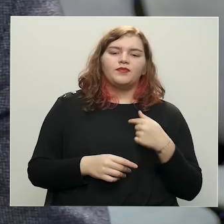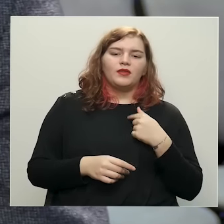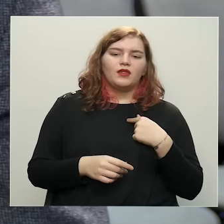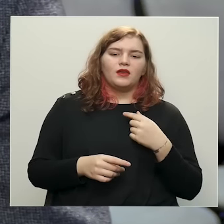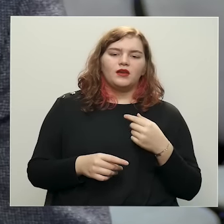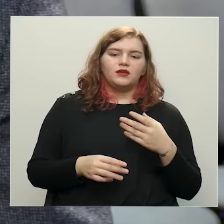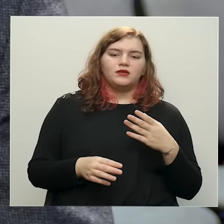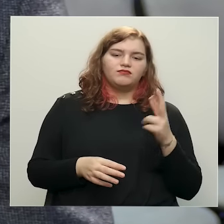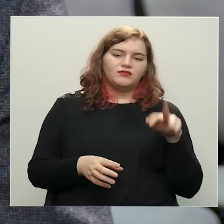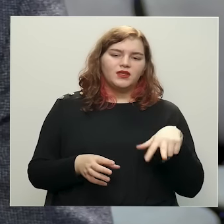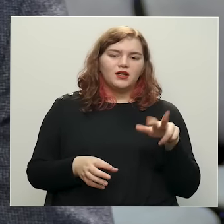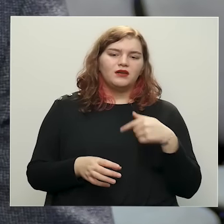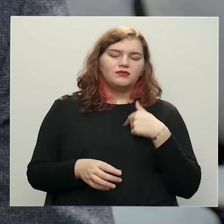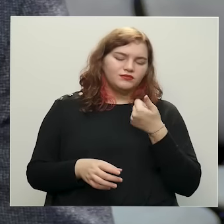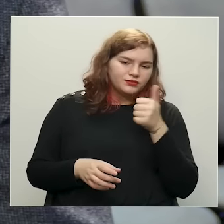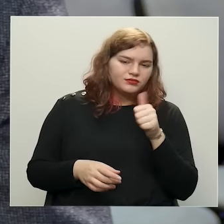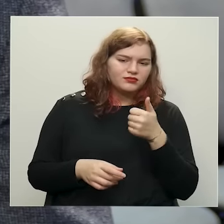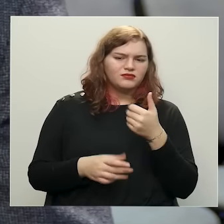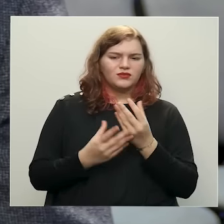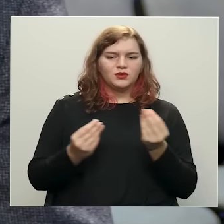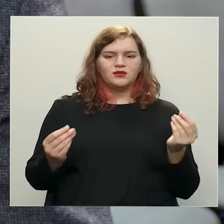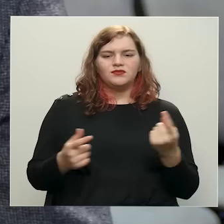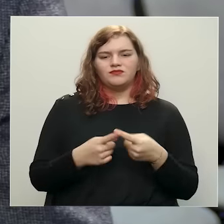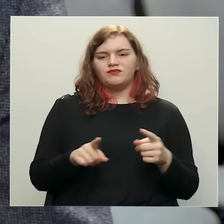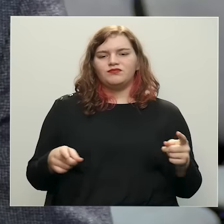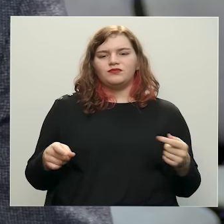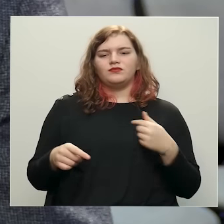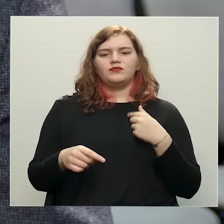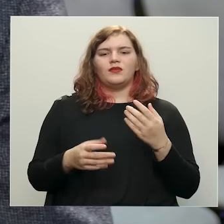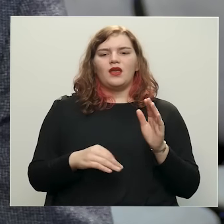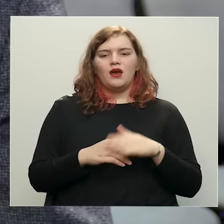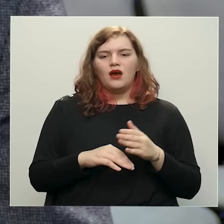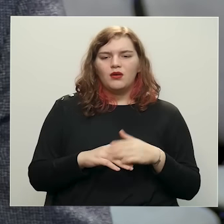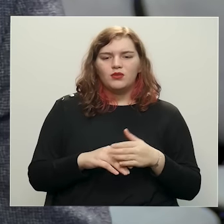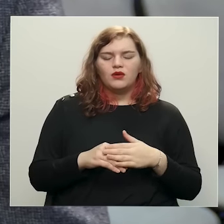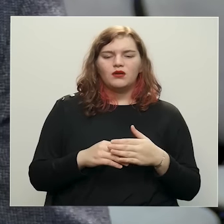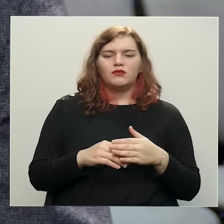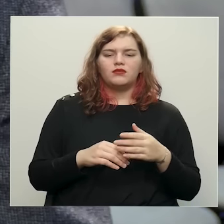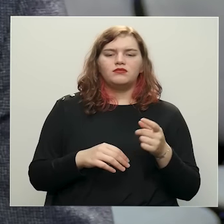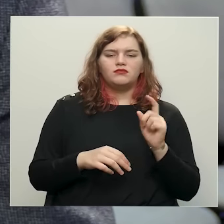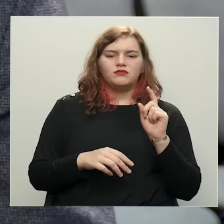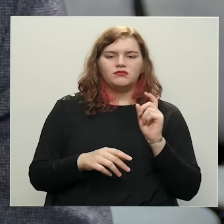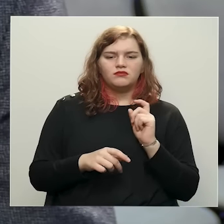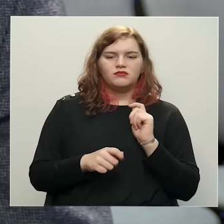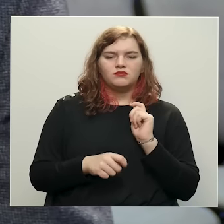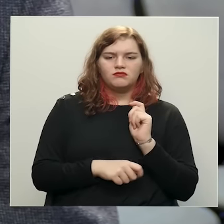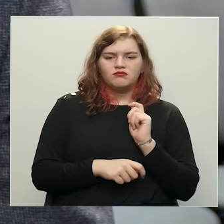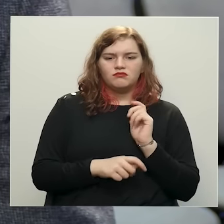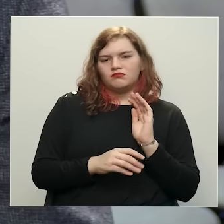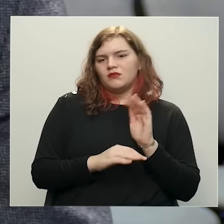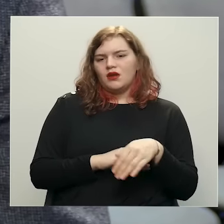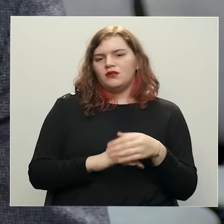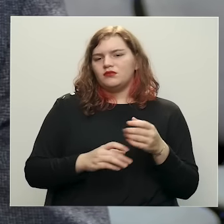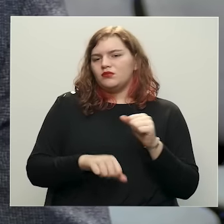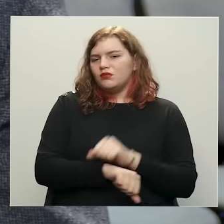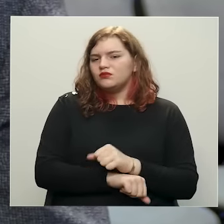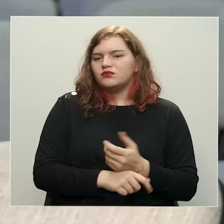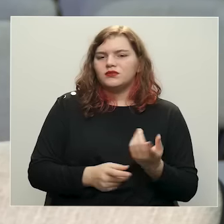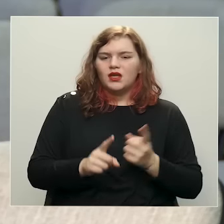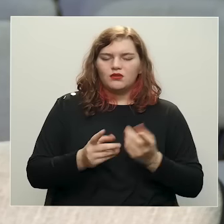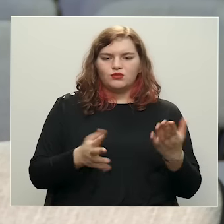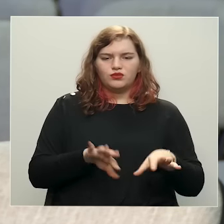aia altă, mai urâtă, cu băutura, cu... Da. Erați în pericol să intrați în pușcărie? Eram posibil. Ce mai? Dacă